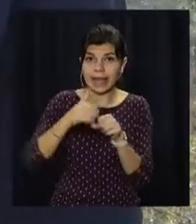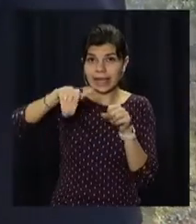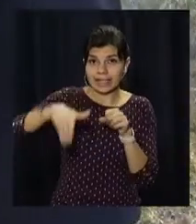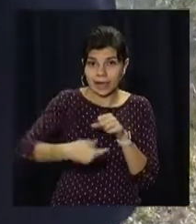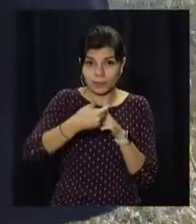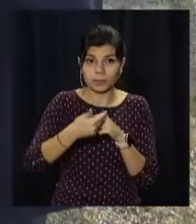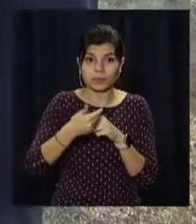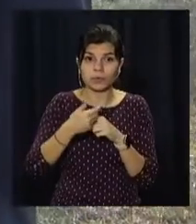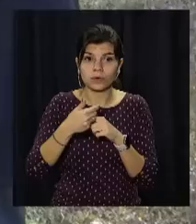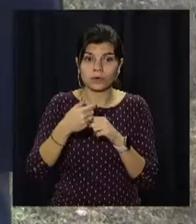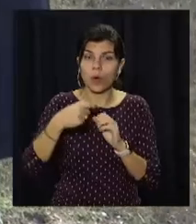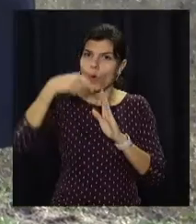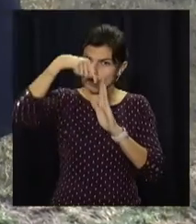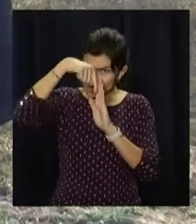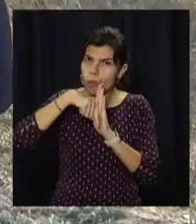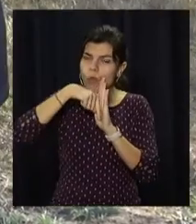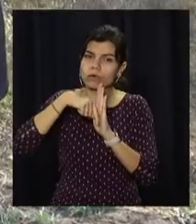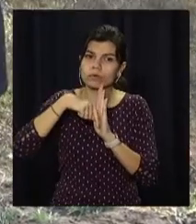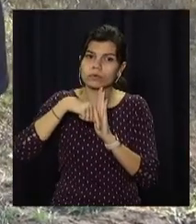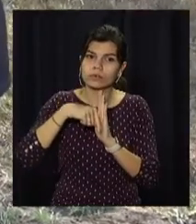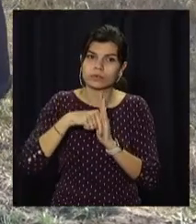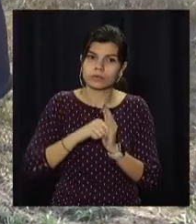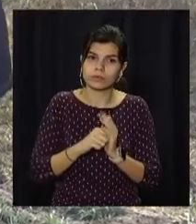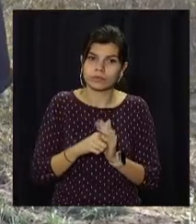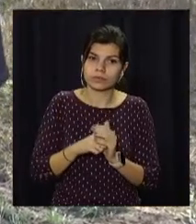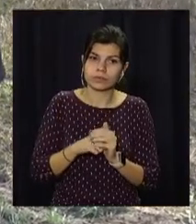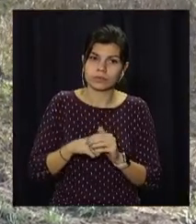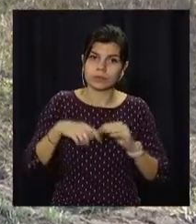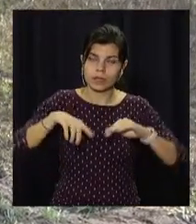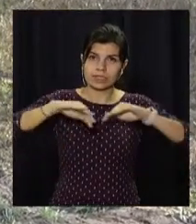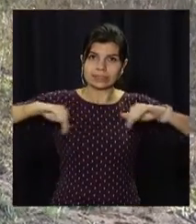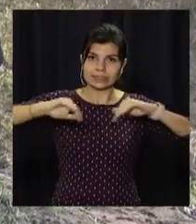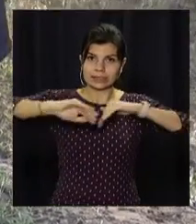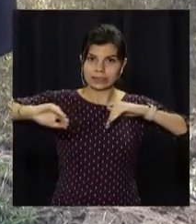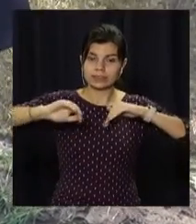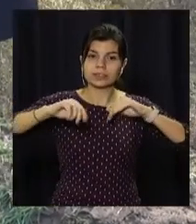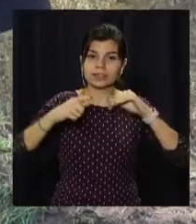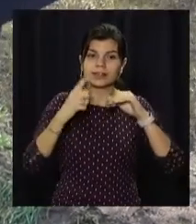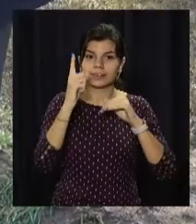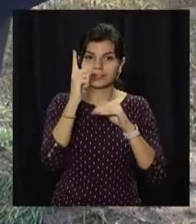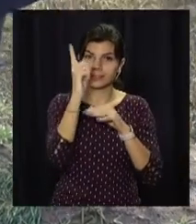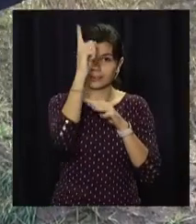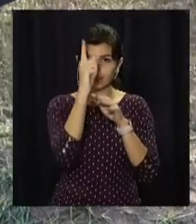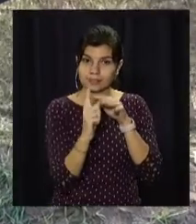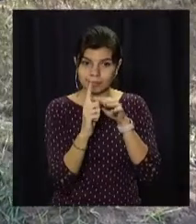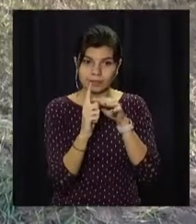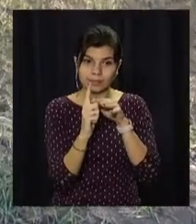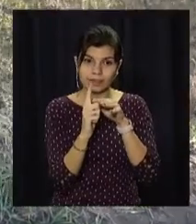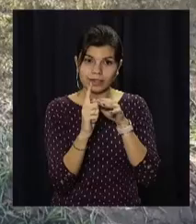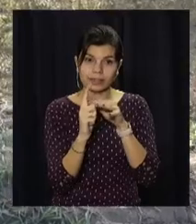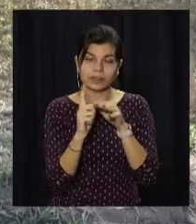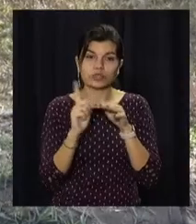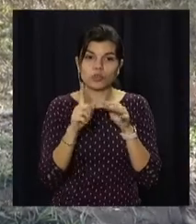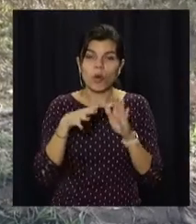мічом, глибоку ямку. Розширяємо почву, вставляємо сінець сосни в цю ямку,